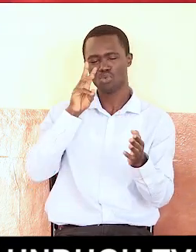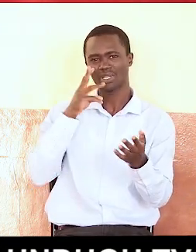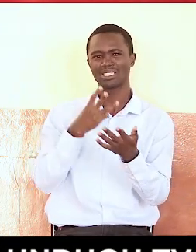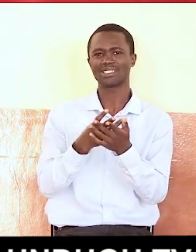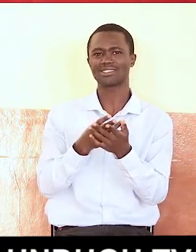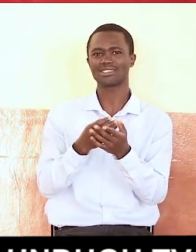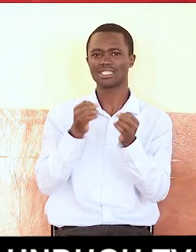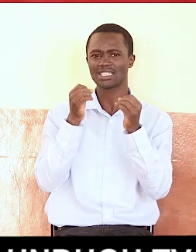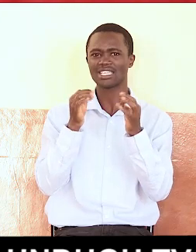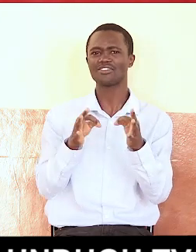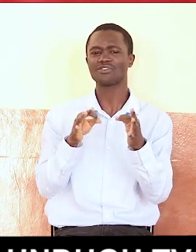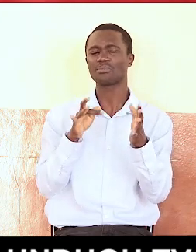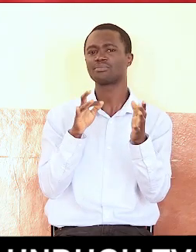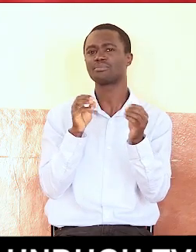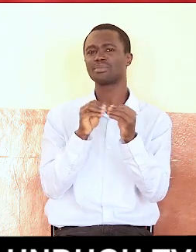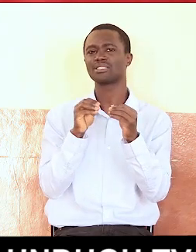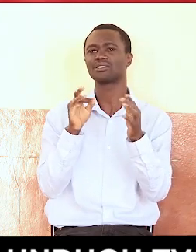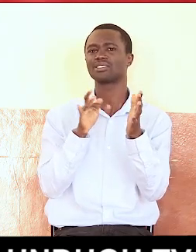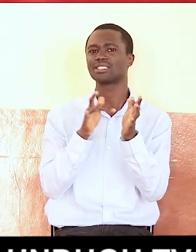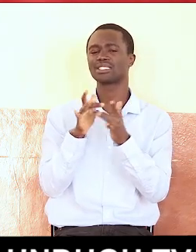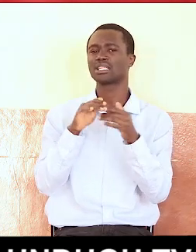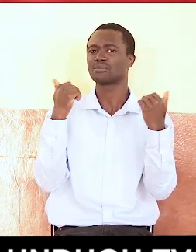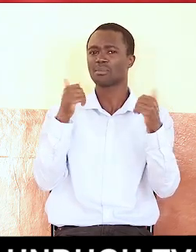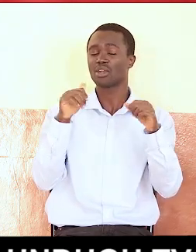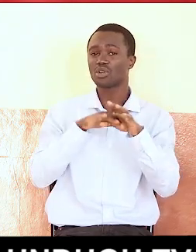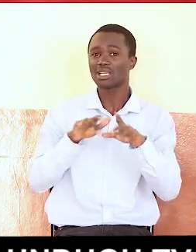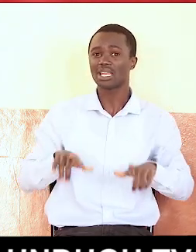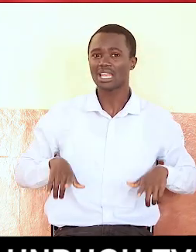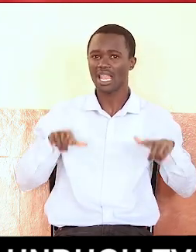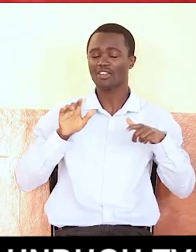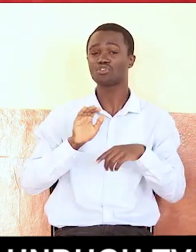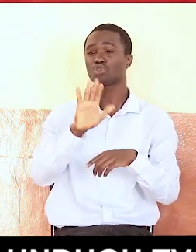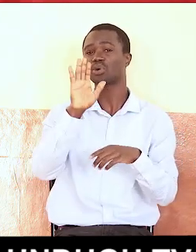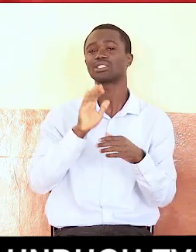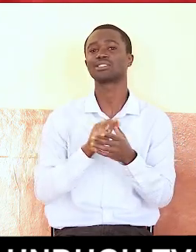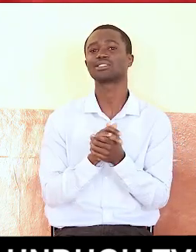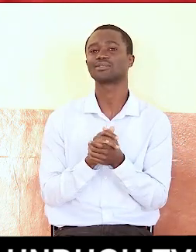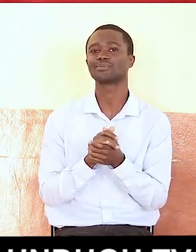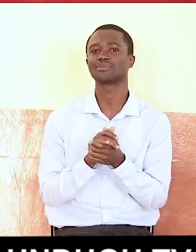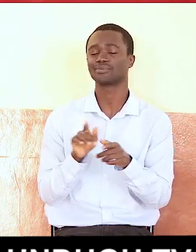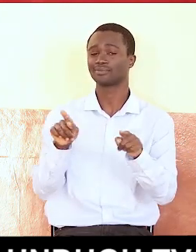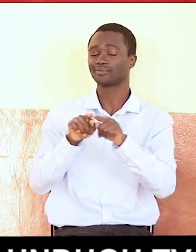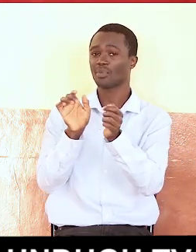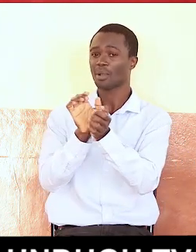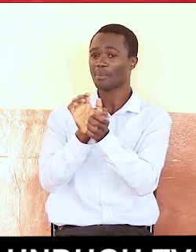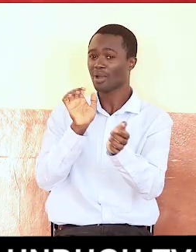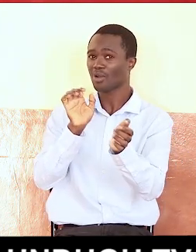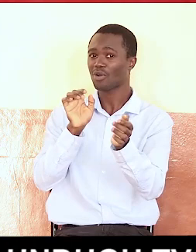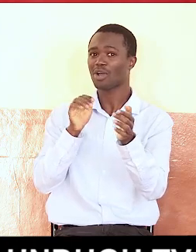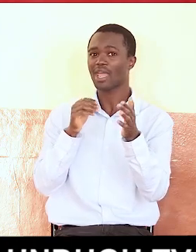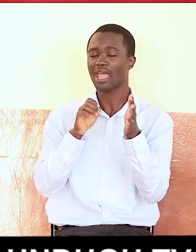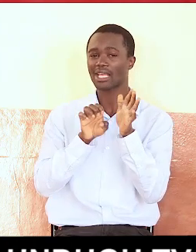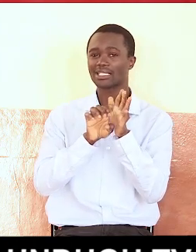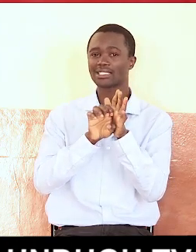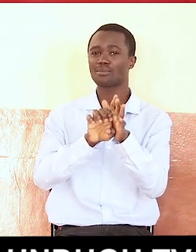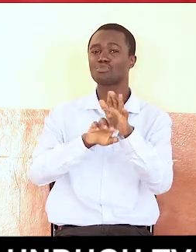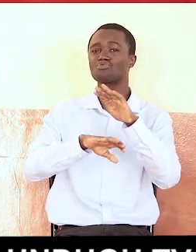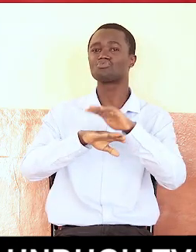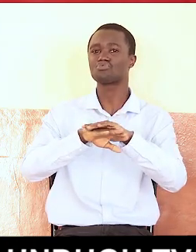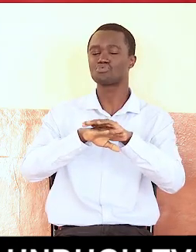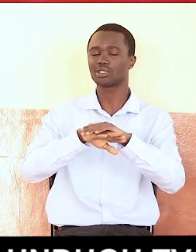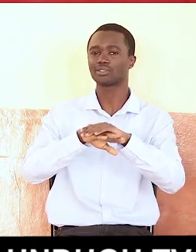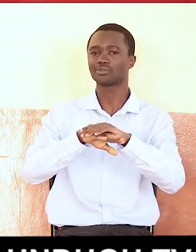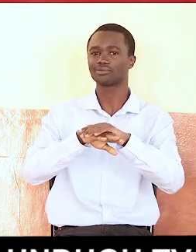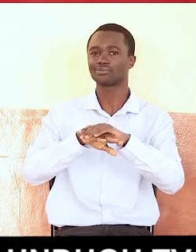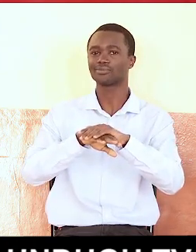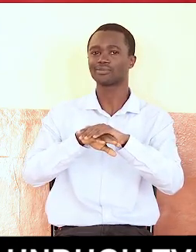kama hujakutana na Yesu katika maisha yako. Na Paulo ni kielelezo chema katika